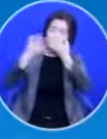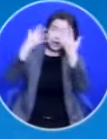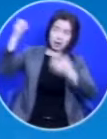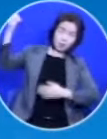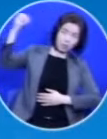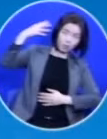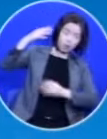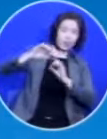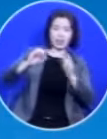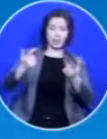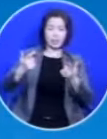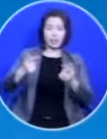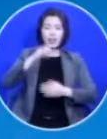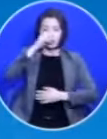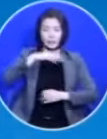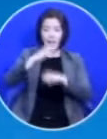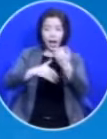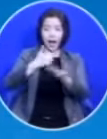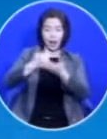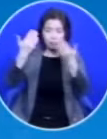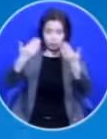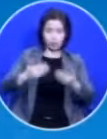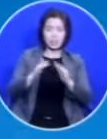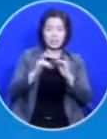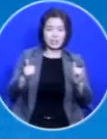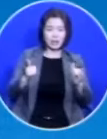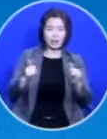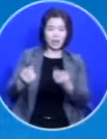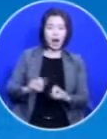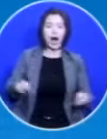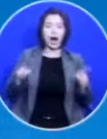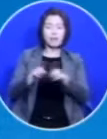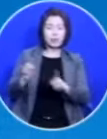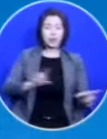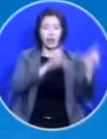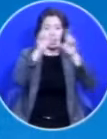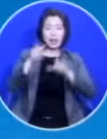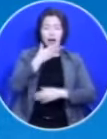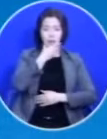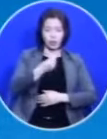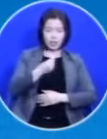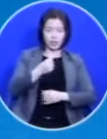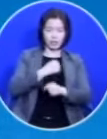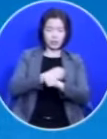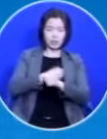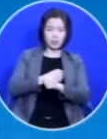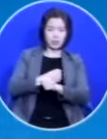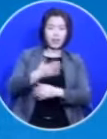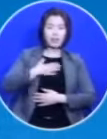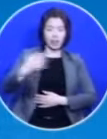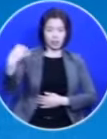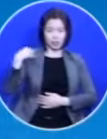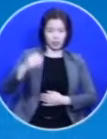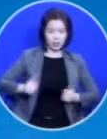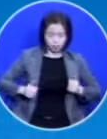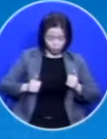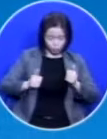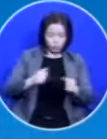아니다 그저 하나님이 주신 사람들과 더불어 행복하게 살면서 내 역할에 충실하면